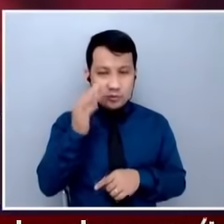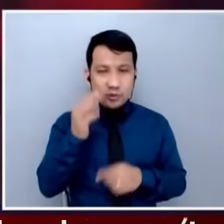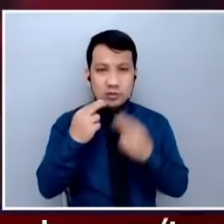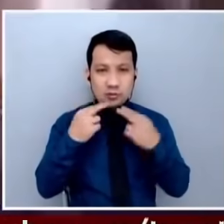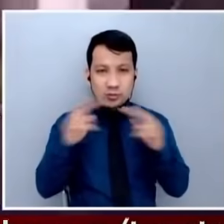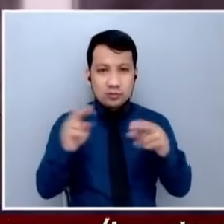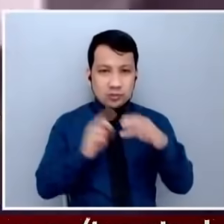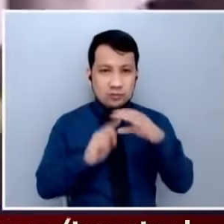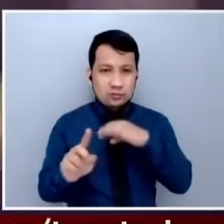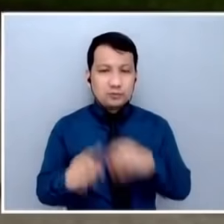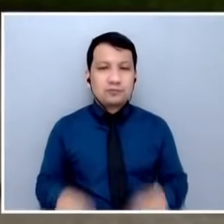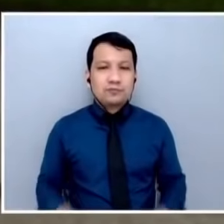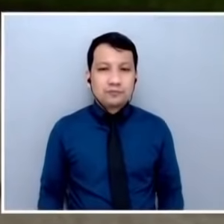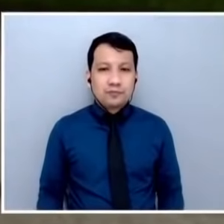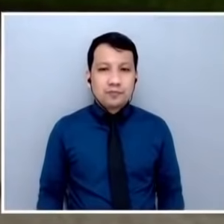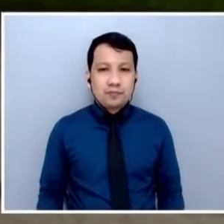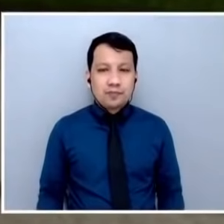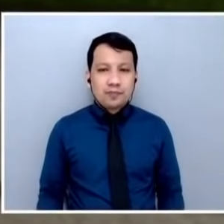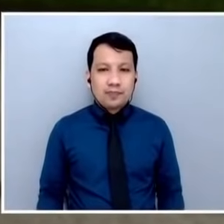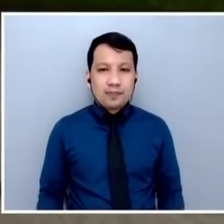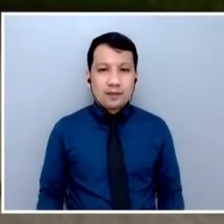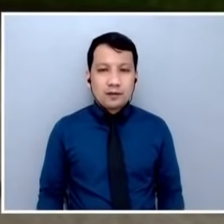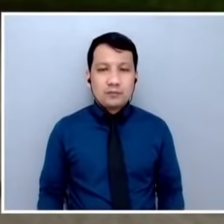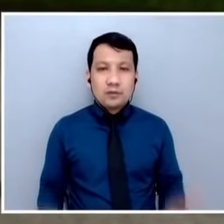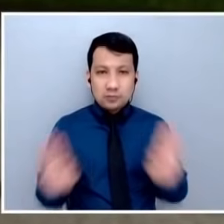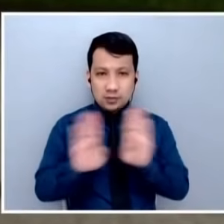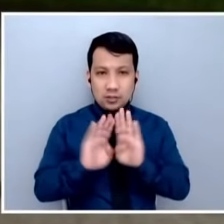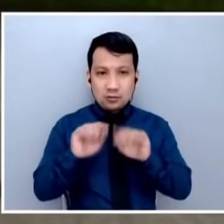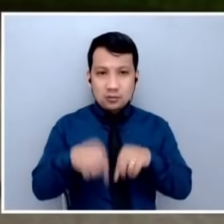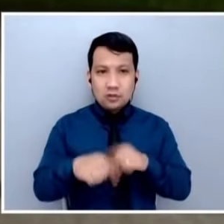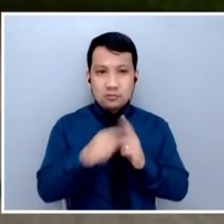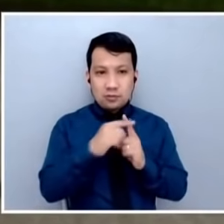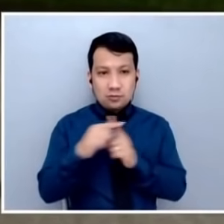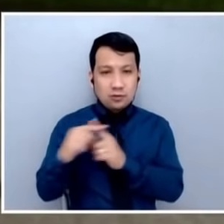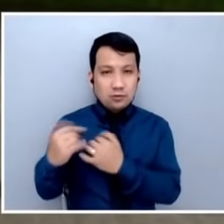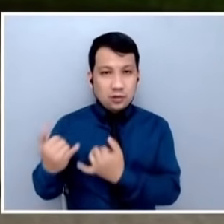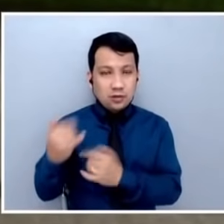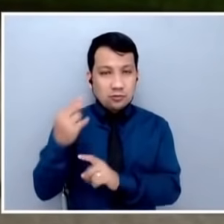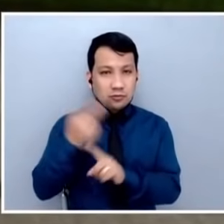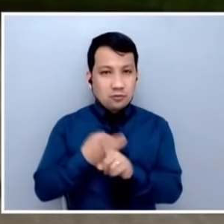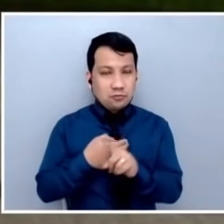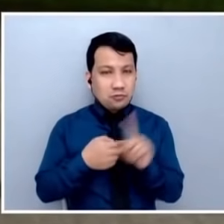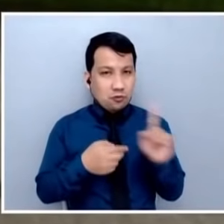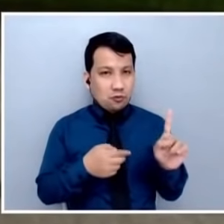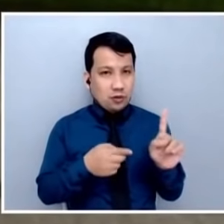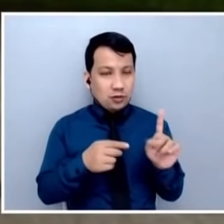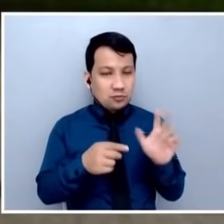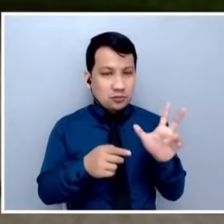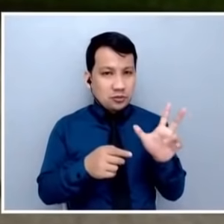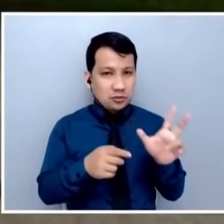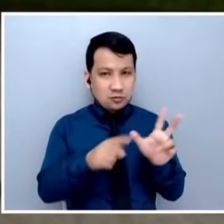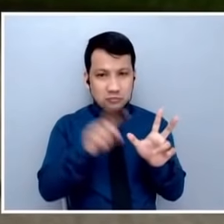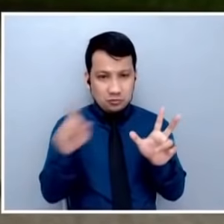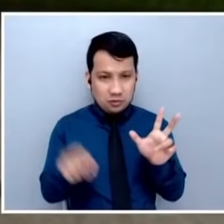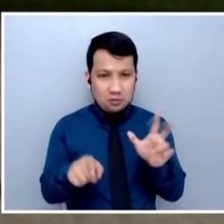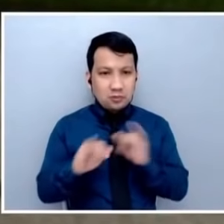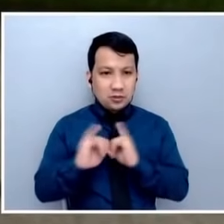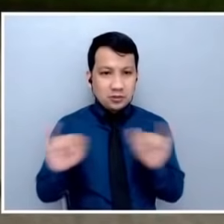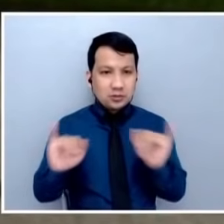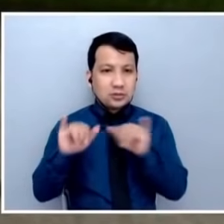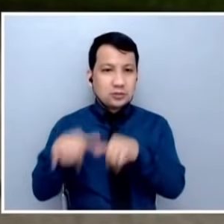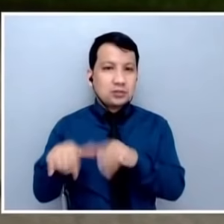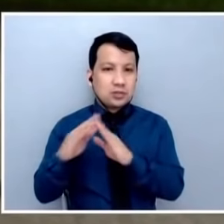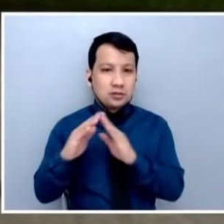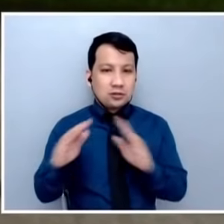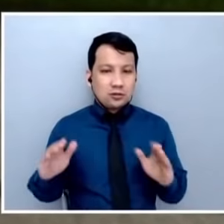News. Sarado po ang maraming sementeryo ngayong undas, kaya ang iba pipiliing sa kanilang tahanan na lamang